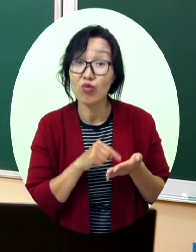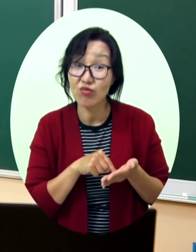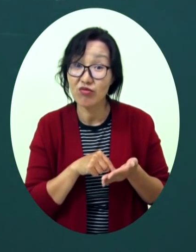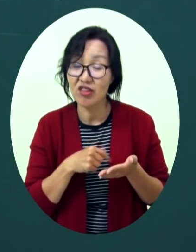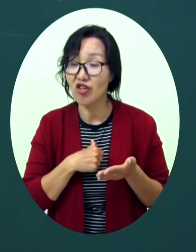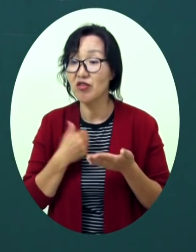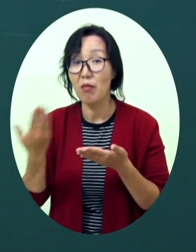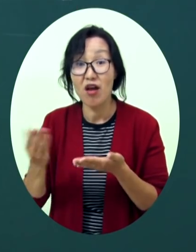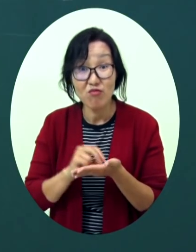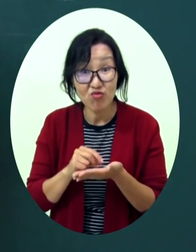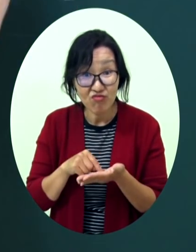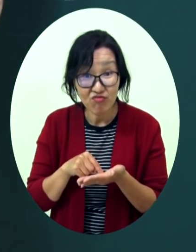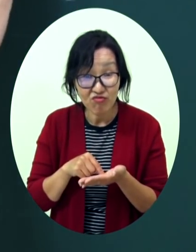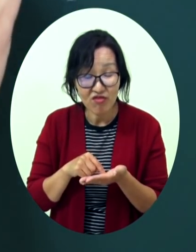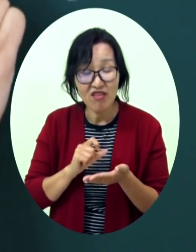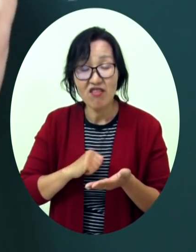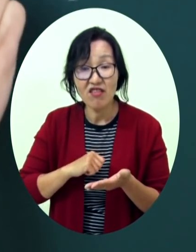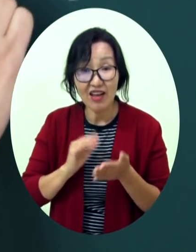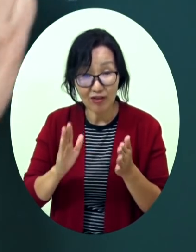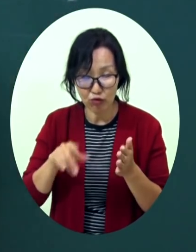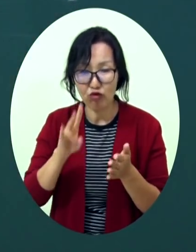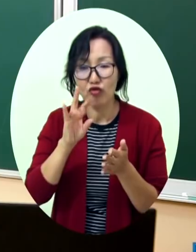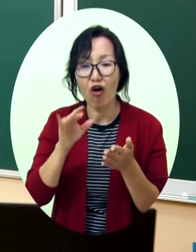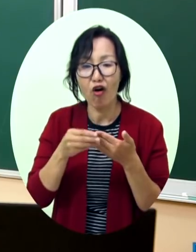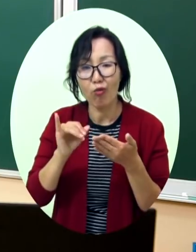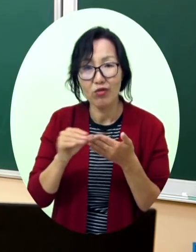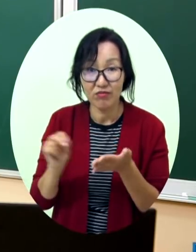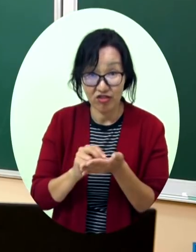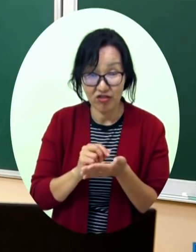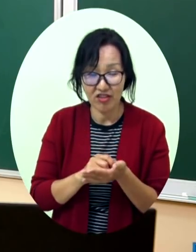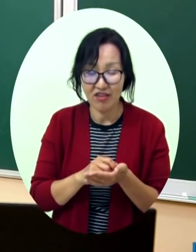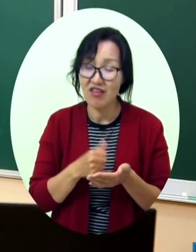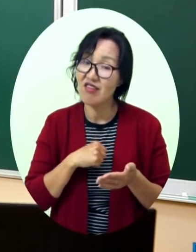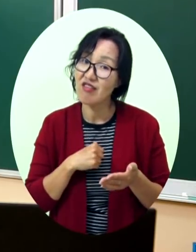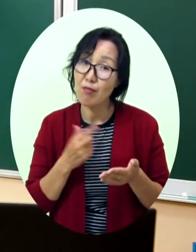гаргана. За, хэн тандах вэ? Хэнд байж болох вэ?